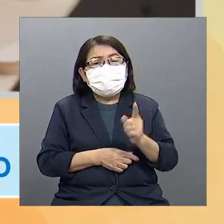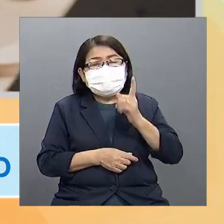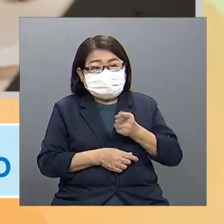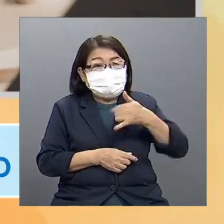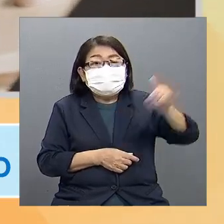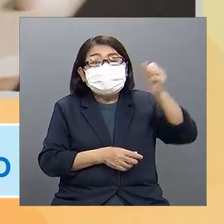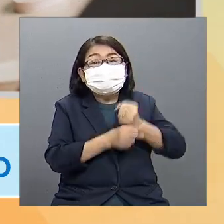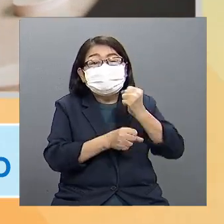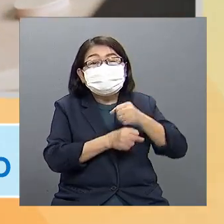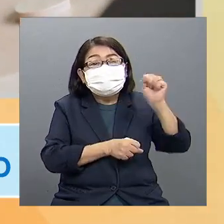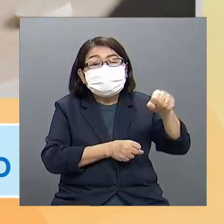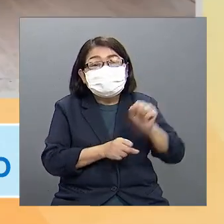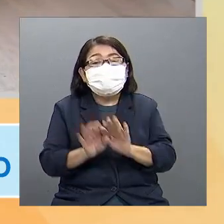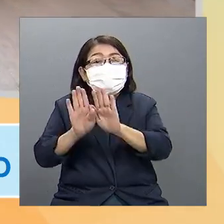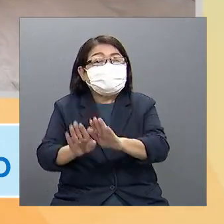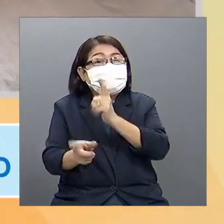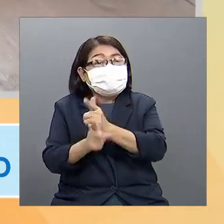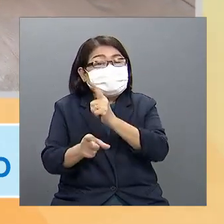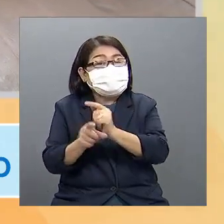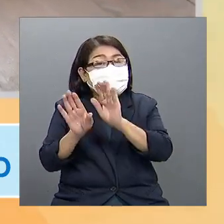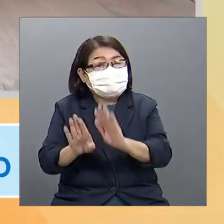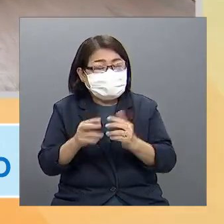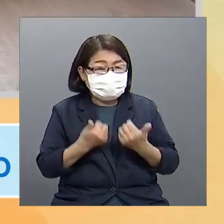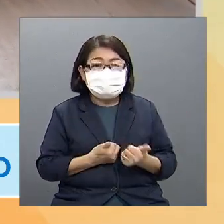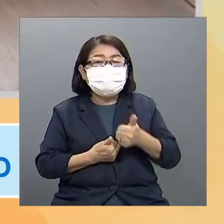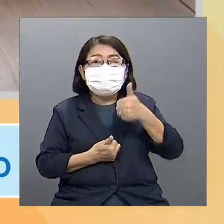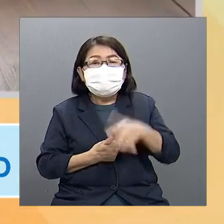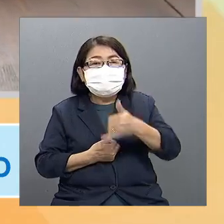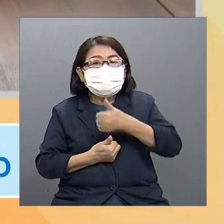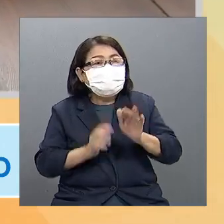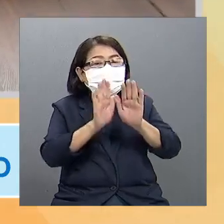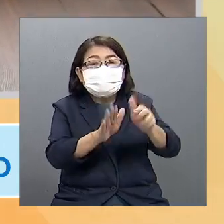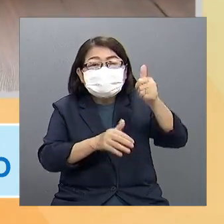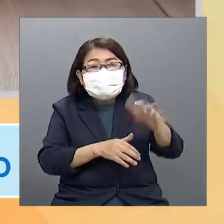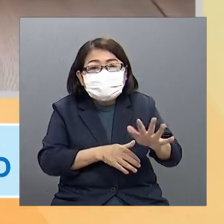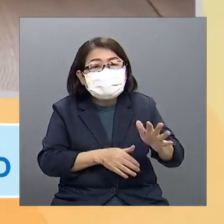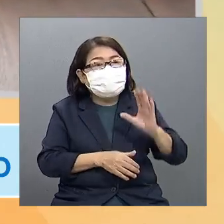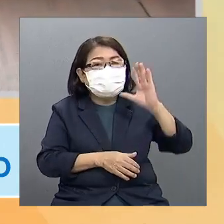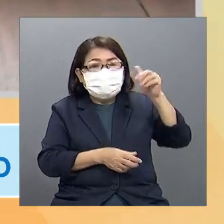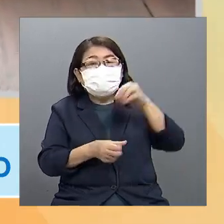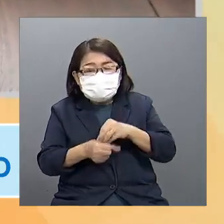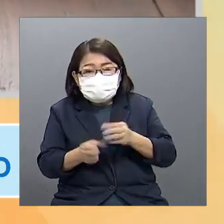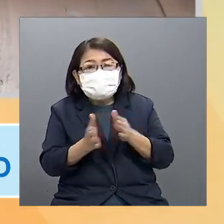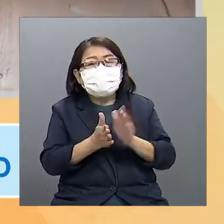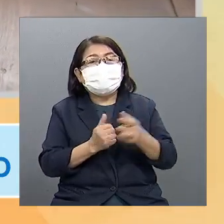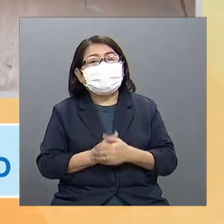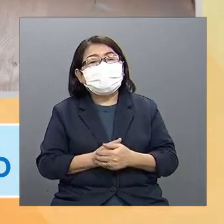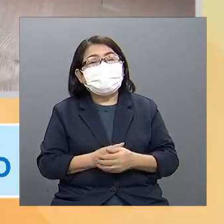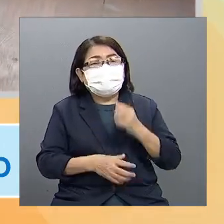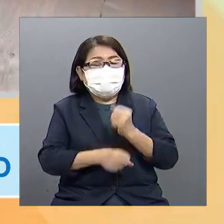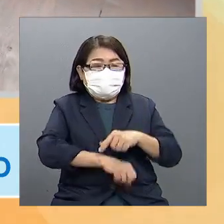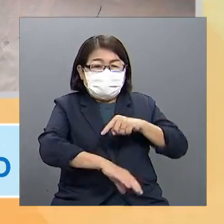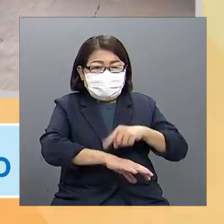ที่เราไปทำงานแล้วกลับมาเล่นกับลูกตอนเย็นใช่ไหมคะตอนนี้ก็จะต้องอยู่ด้วยกันงั้นเรากลับไปที่หลัก